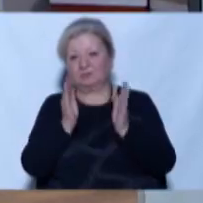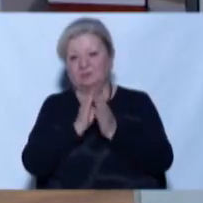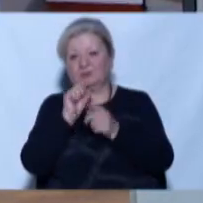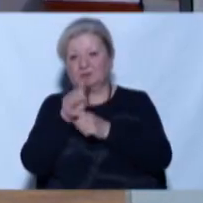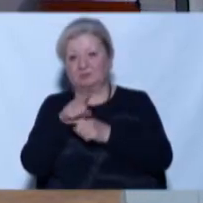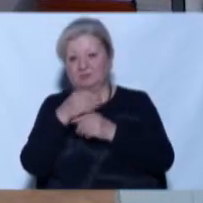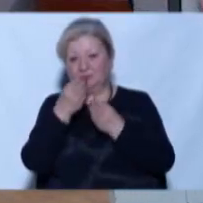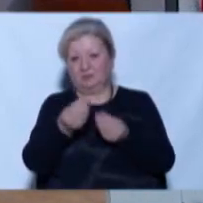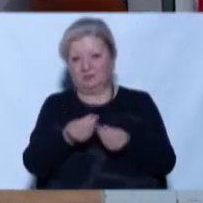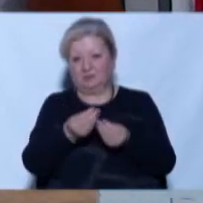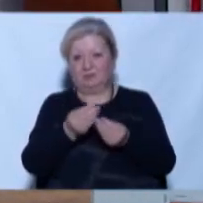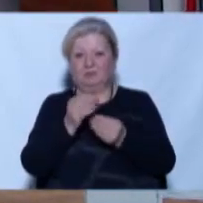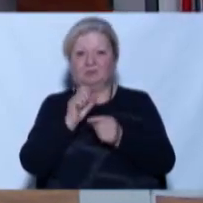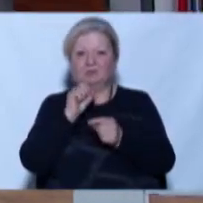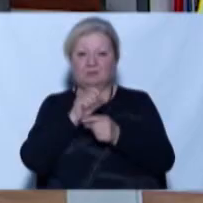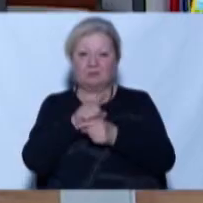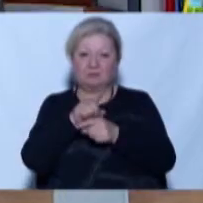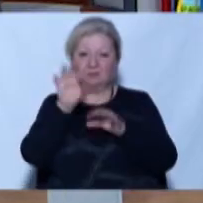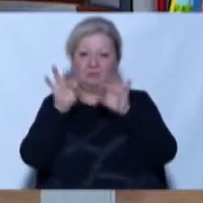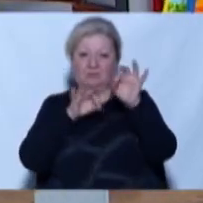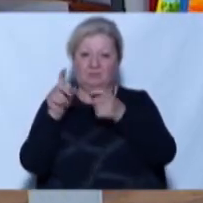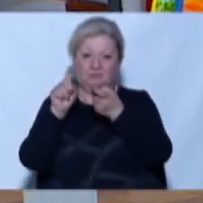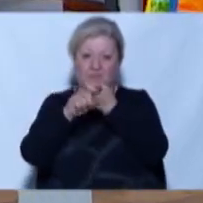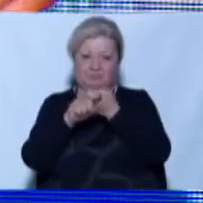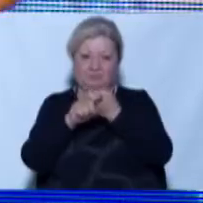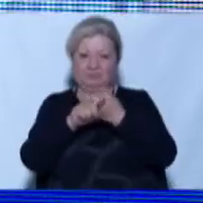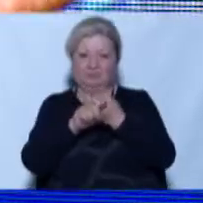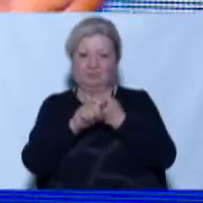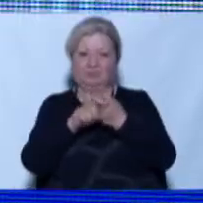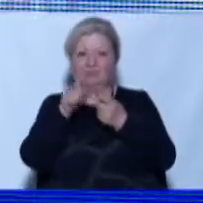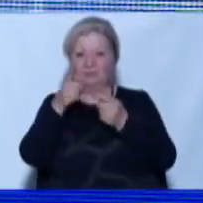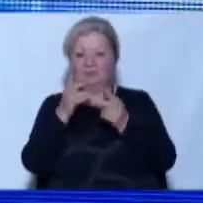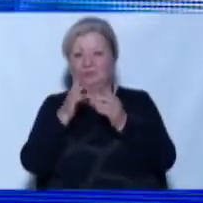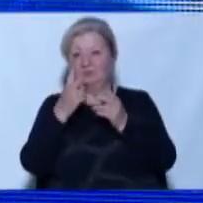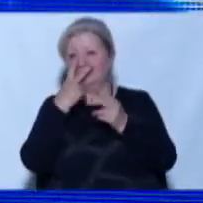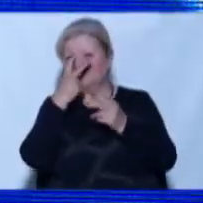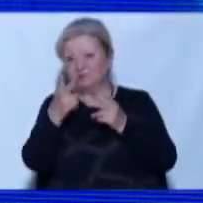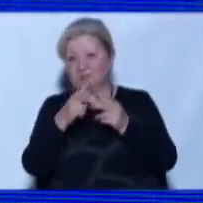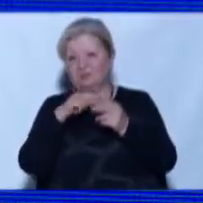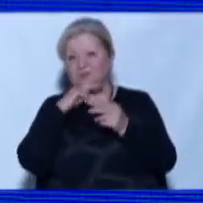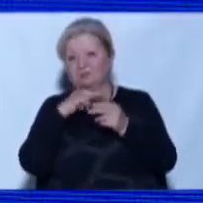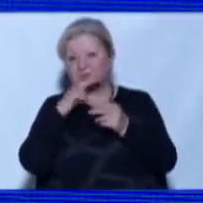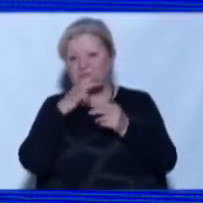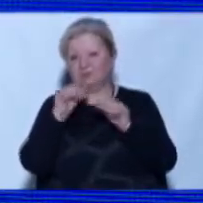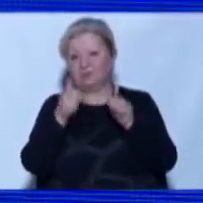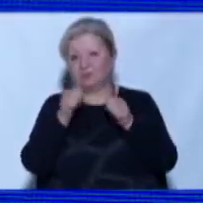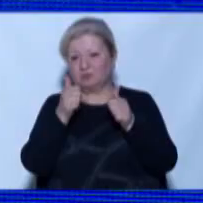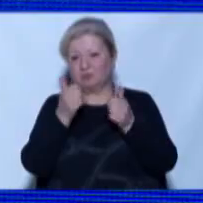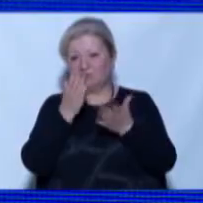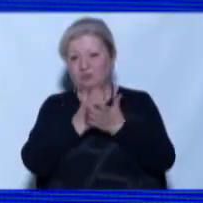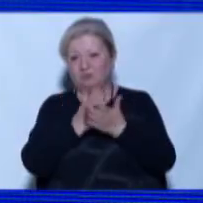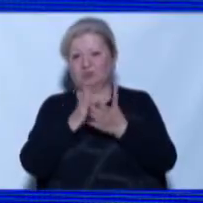მოგცეთ, დავალება რუკასთან დაკავშირებით. მე მინდა რომ დააკვირდეთ ამ რუკას, როგორი არის დედამიწის